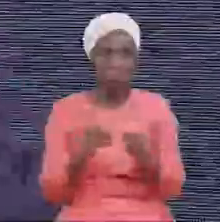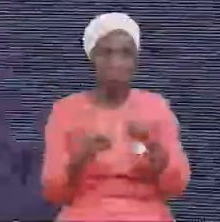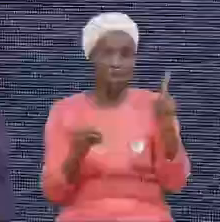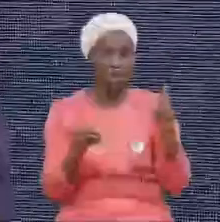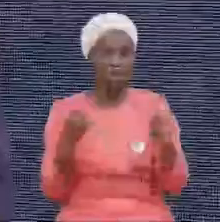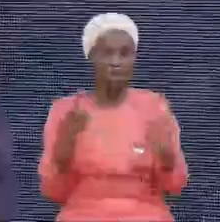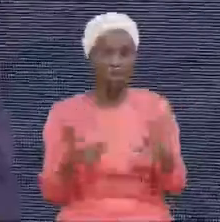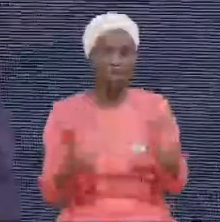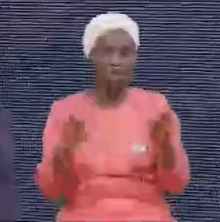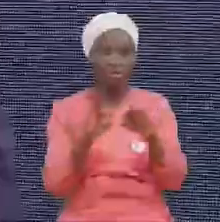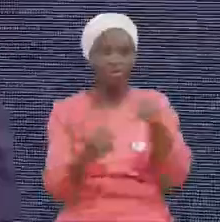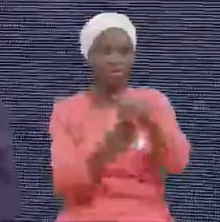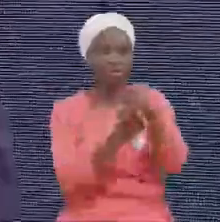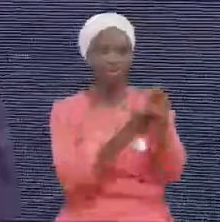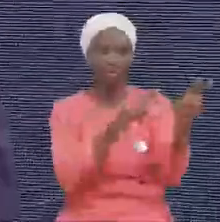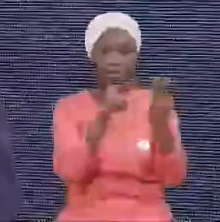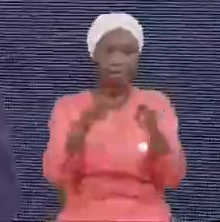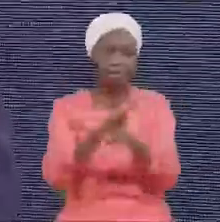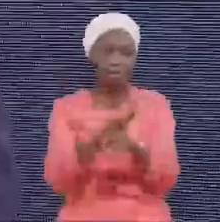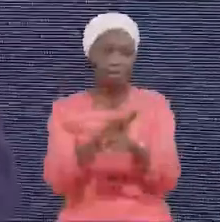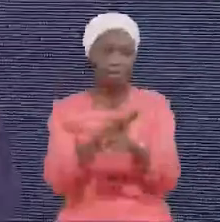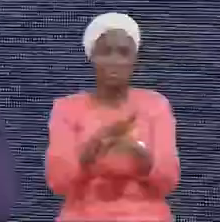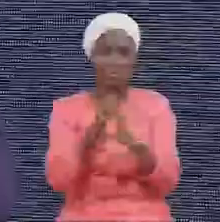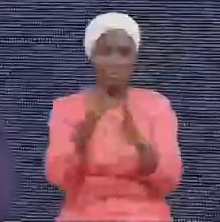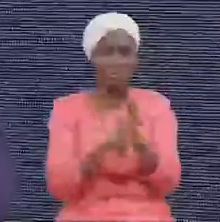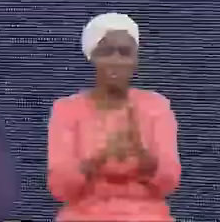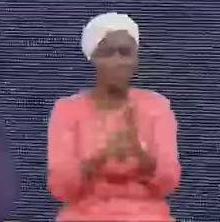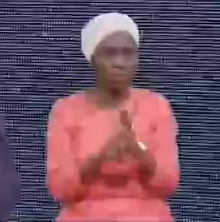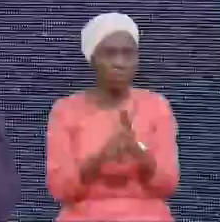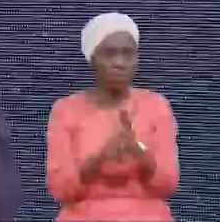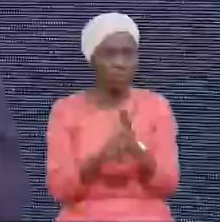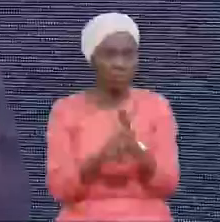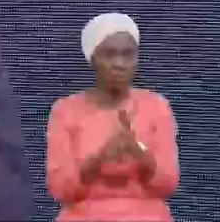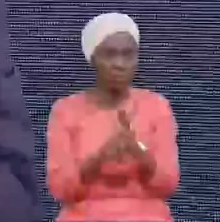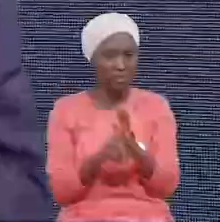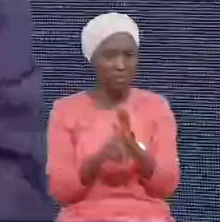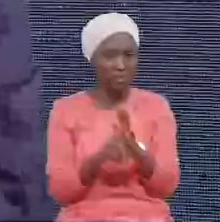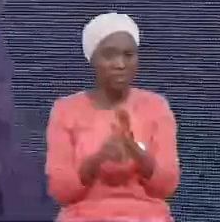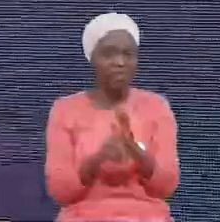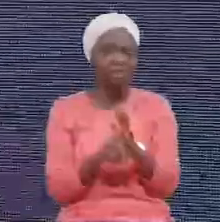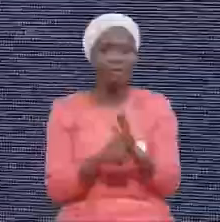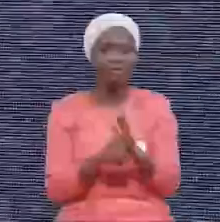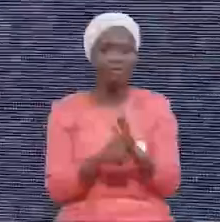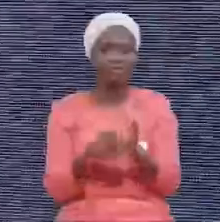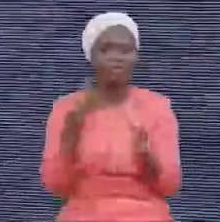Donc nous avons premièrement la vigilance fondamentale des héros vertueux.